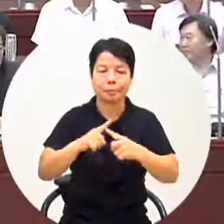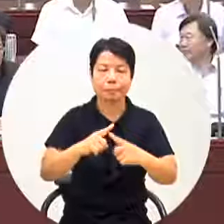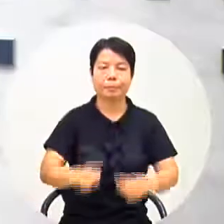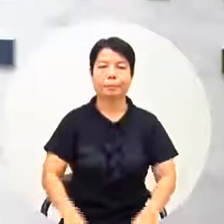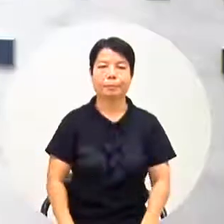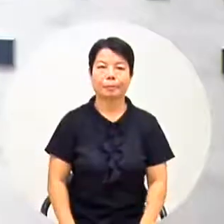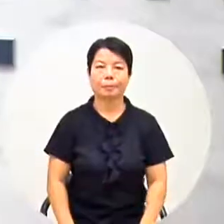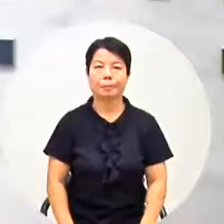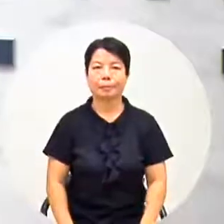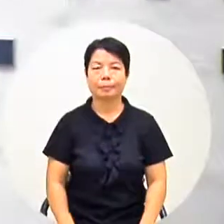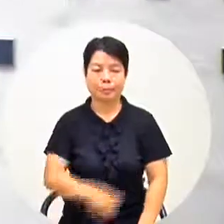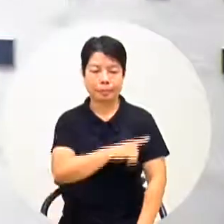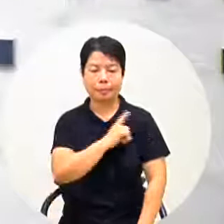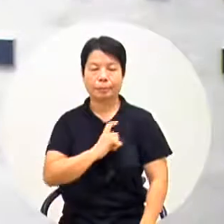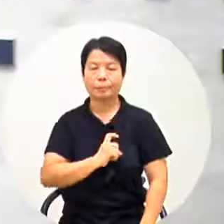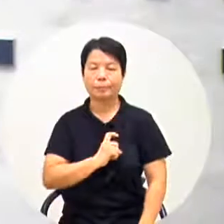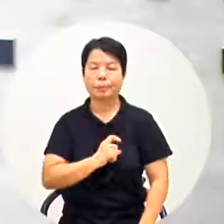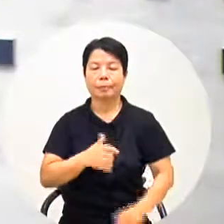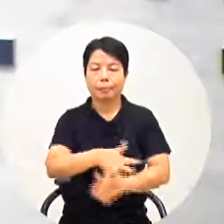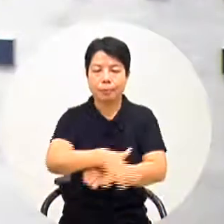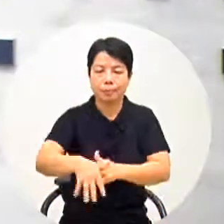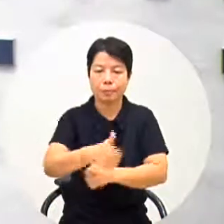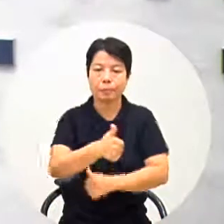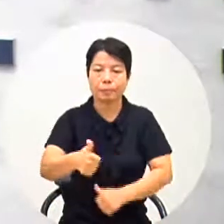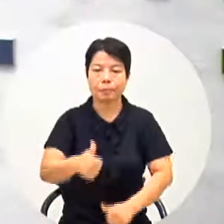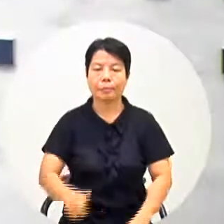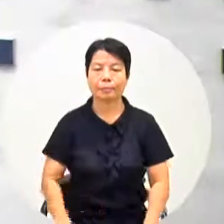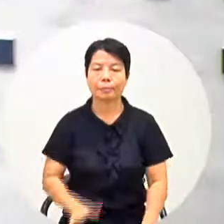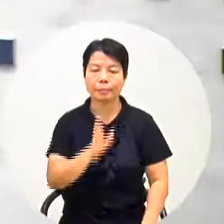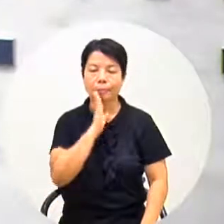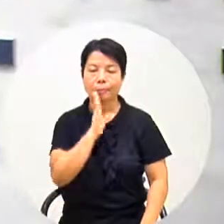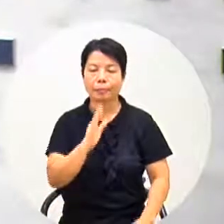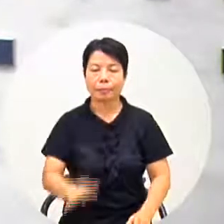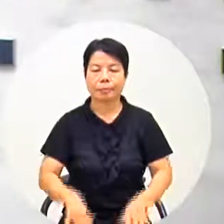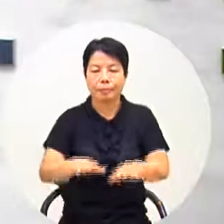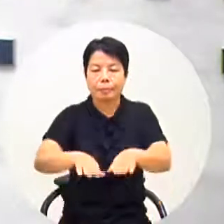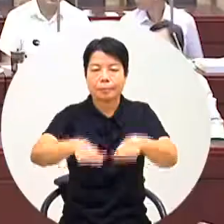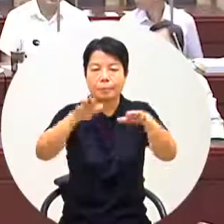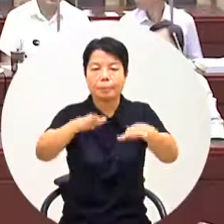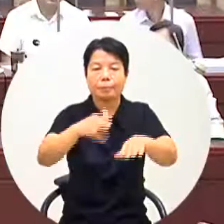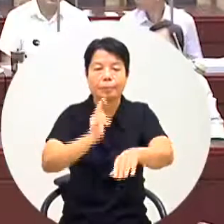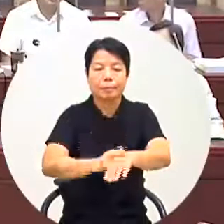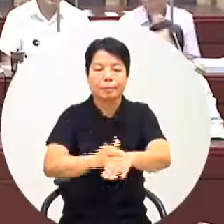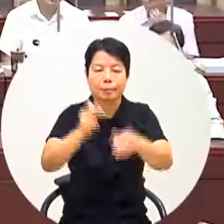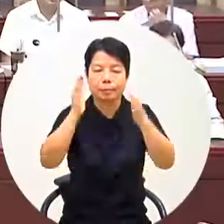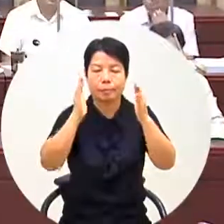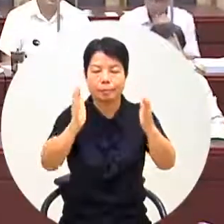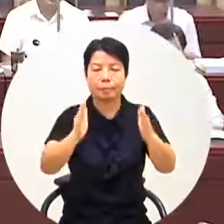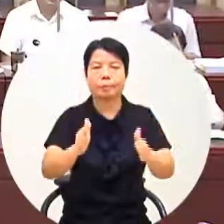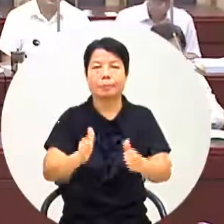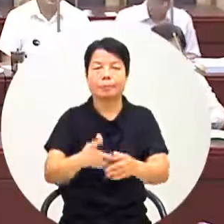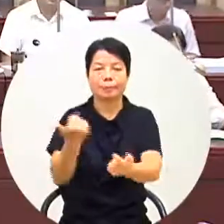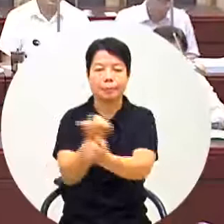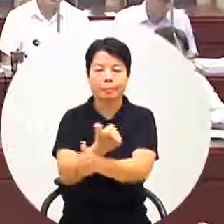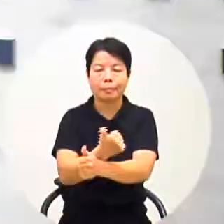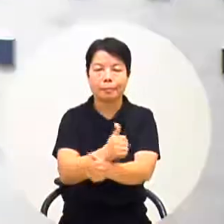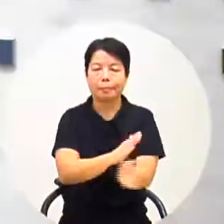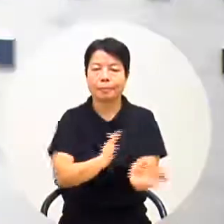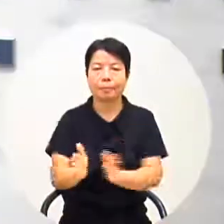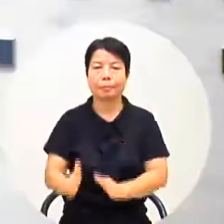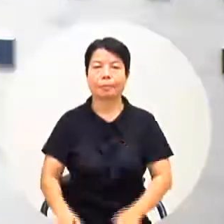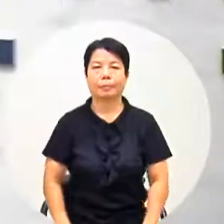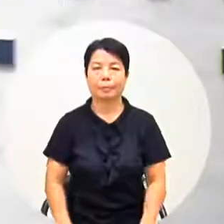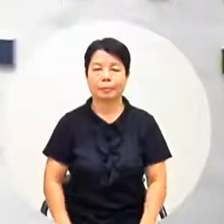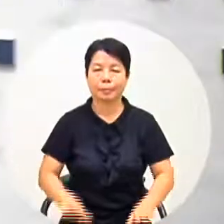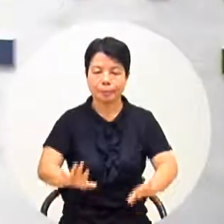郭慧凤委员的部分呢是由这个洪介仁基政代理。好，谢谢。那我现在